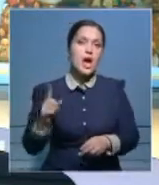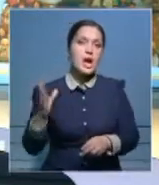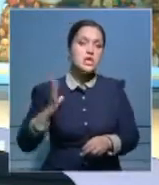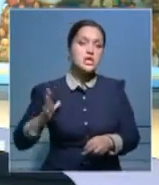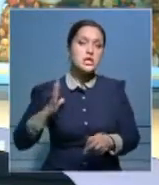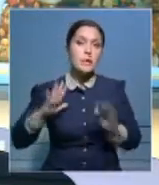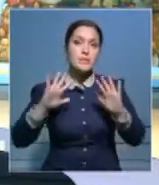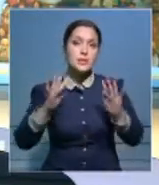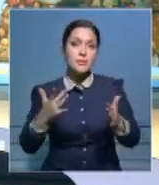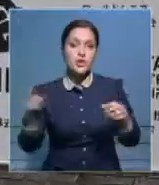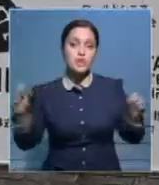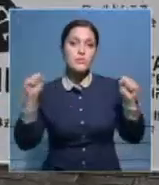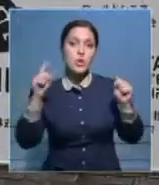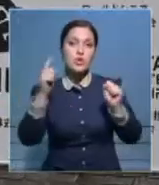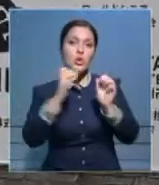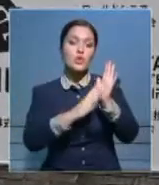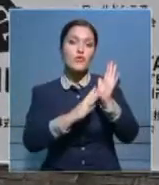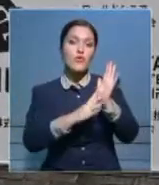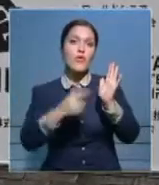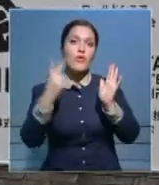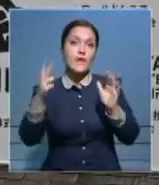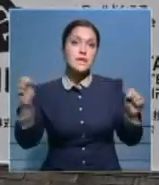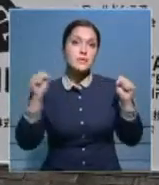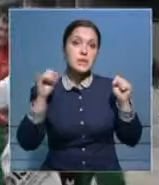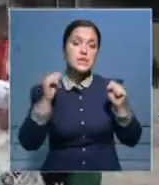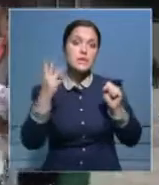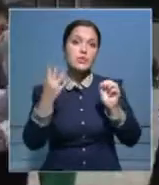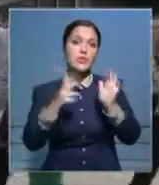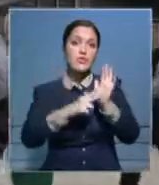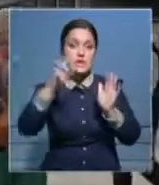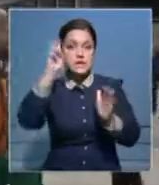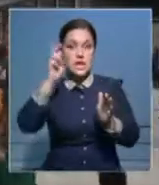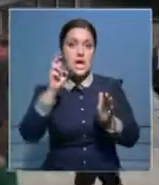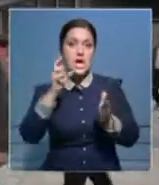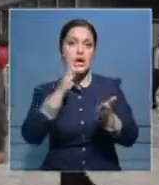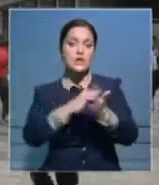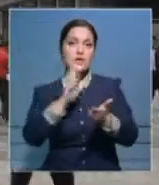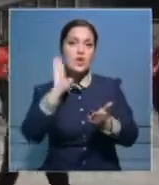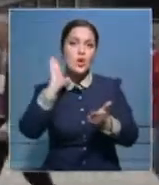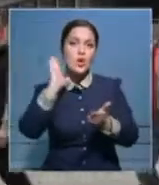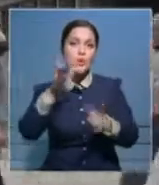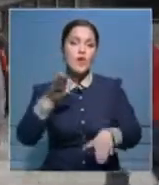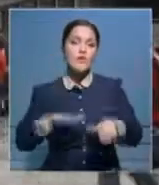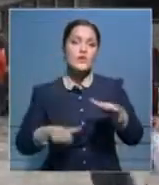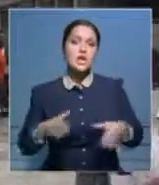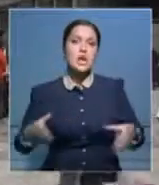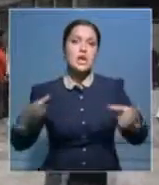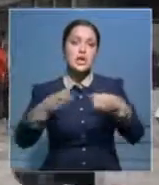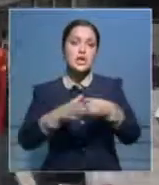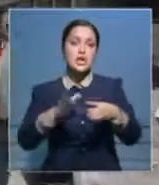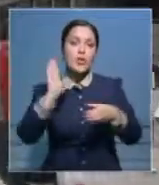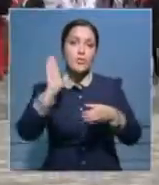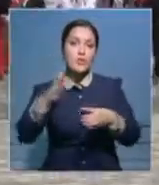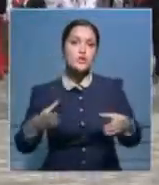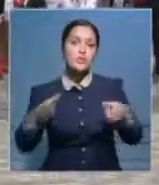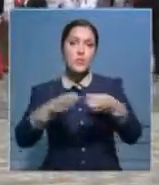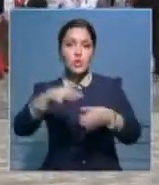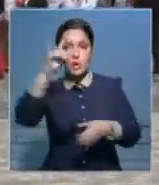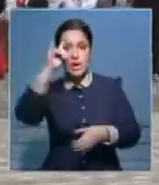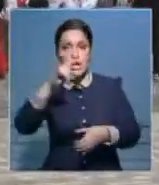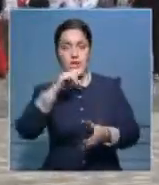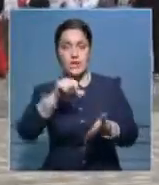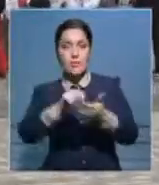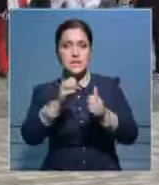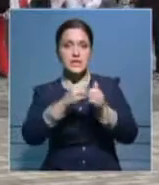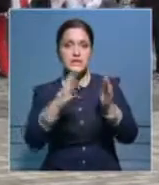спорта. 192 каратиста из 48 стран сражаются за титул чемпиона в абсолютной весовой категории. Сборную Казахстана